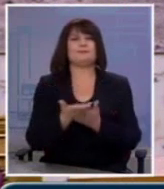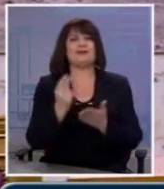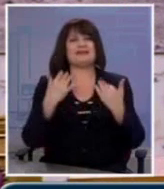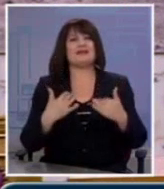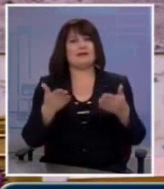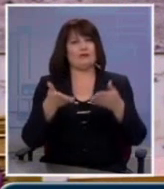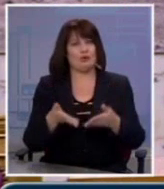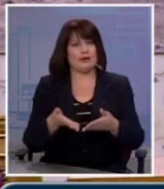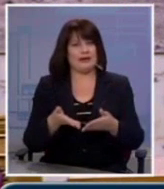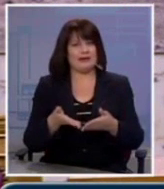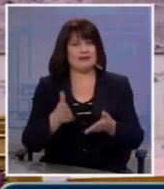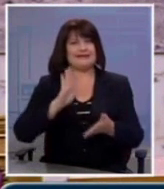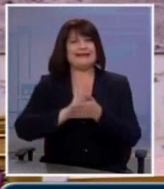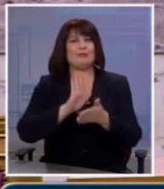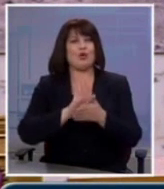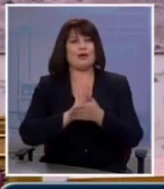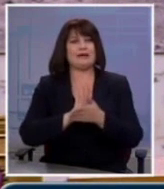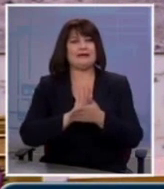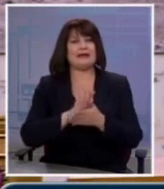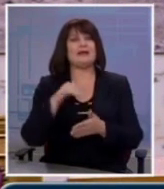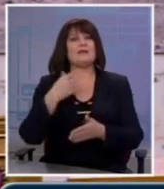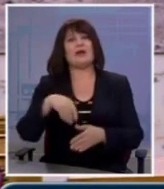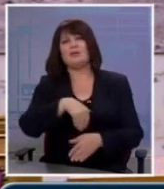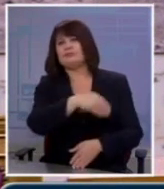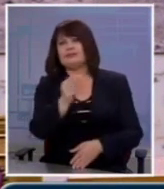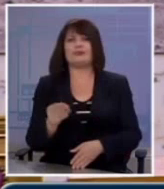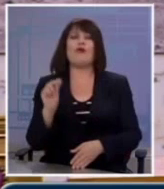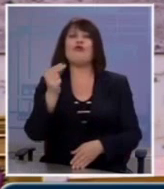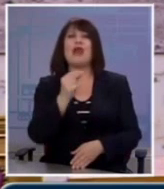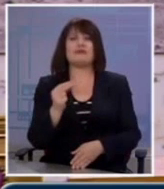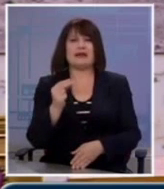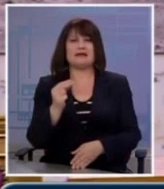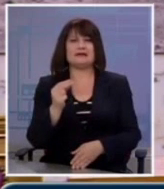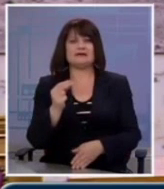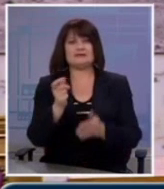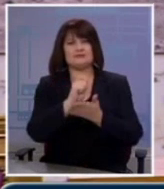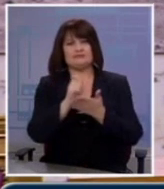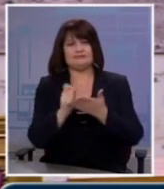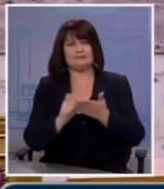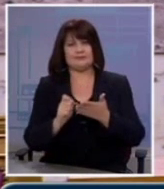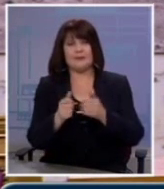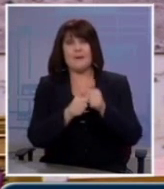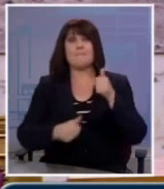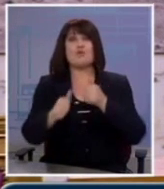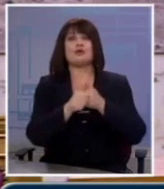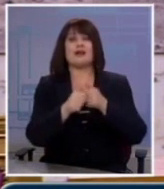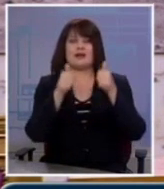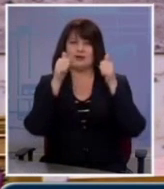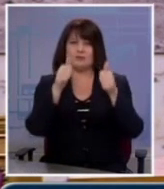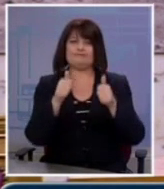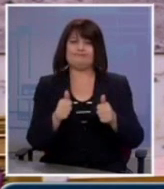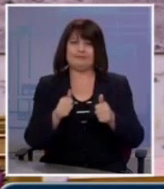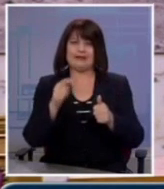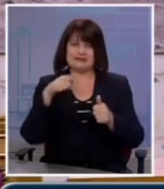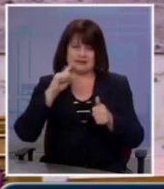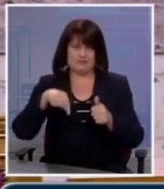Βουλή, τυπώνεται και διανέμεται στους βουλευτές και εγγράφεται κατά προτεραιότητα στην ημερήσια